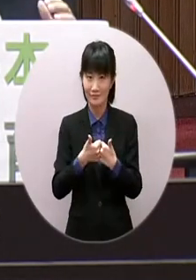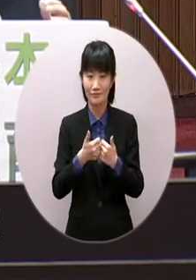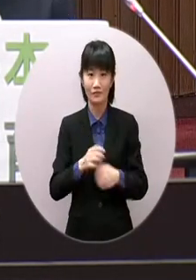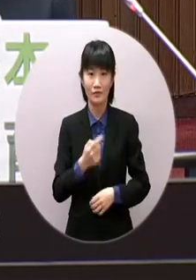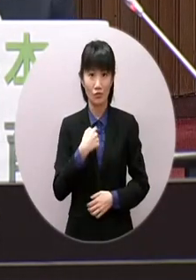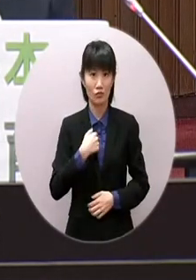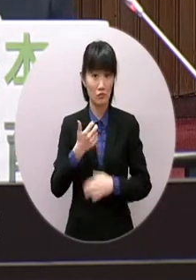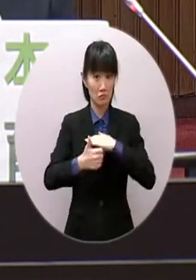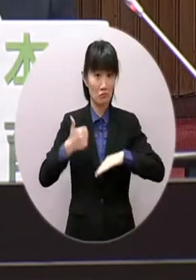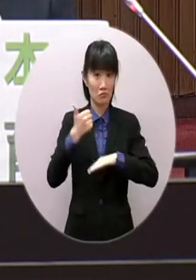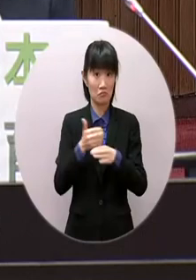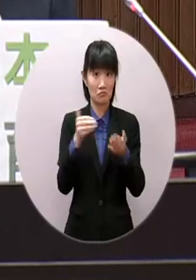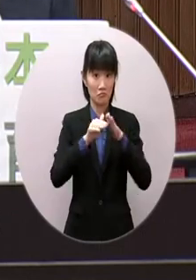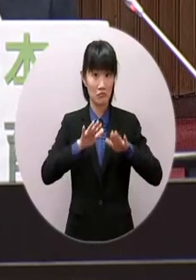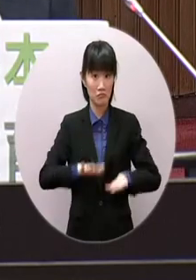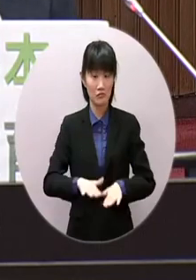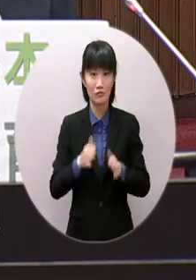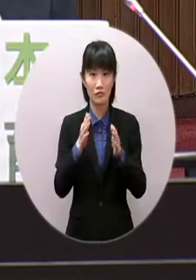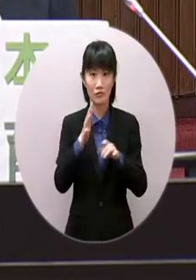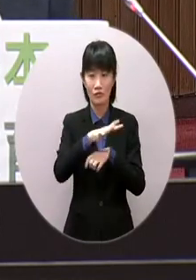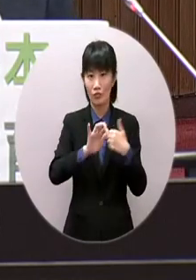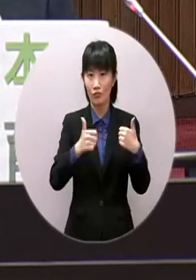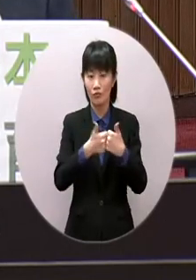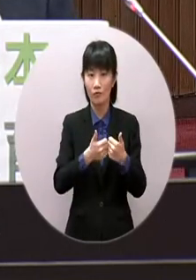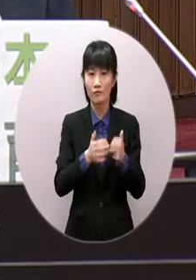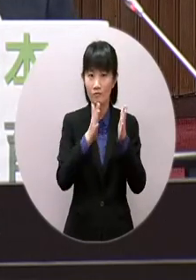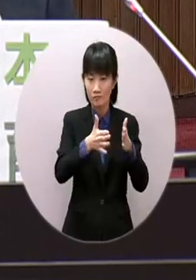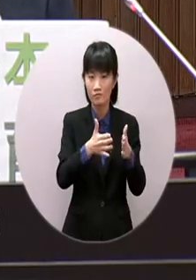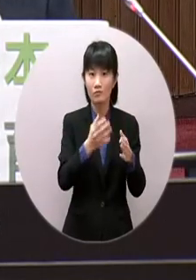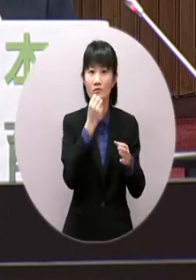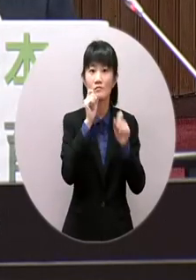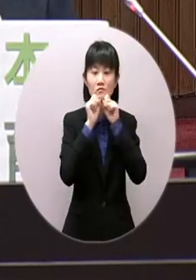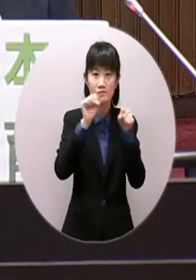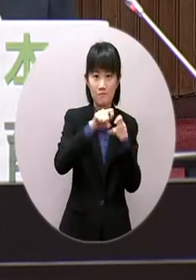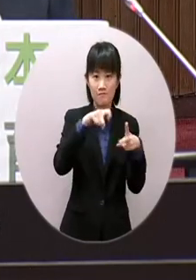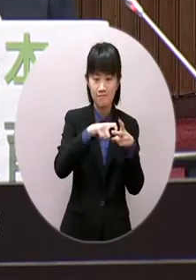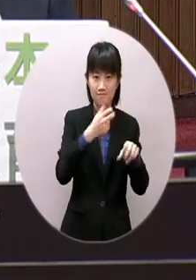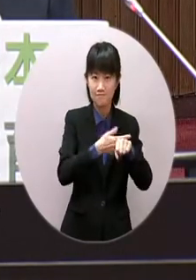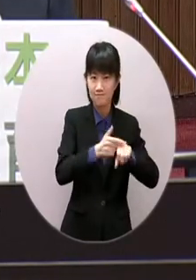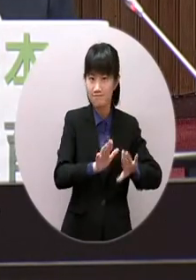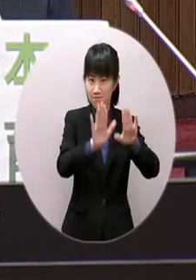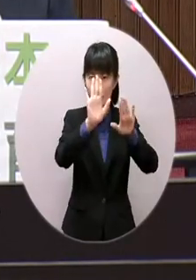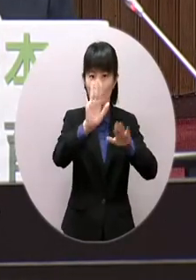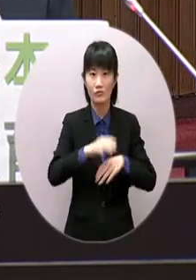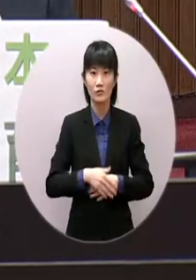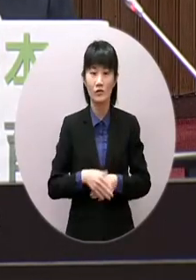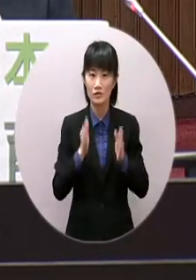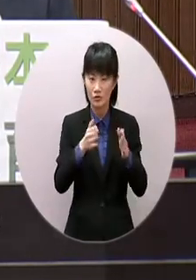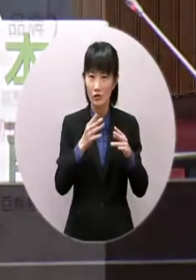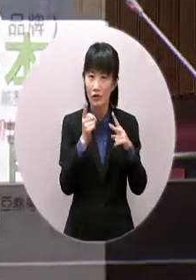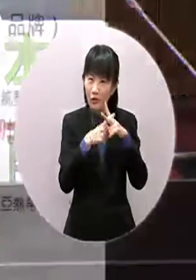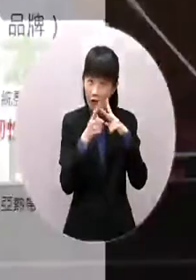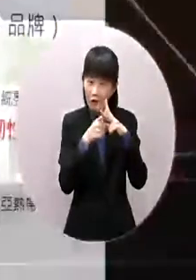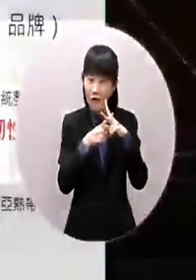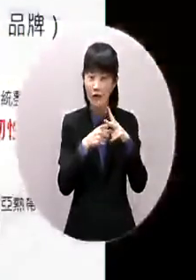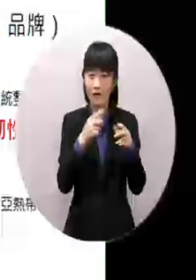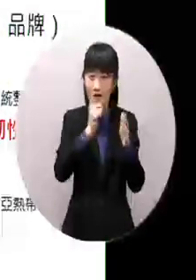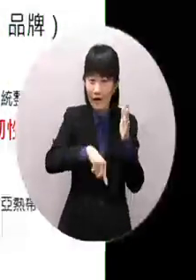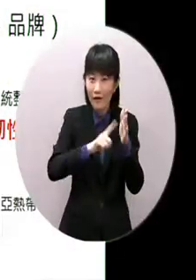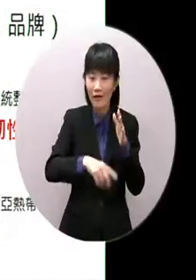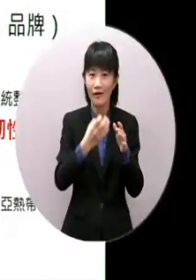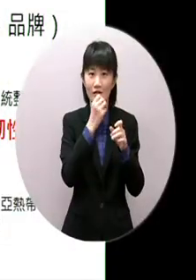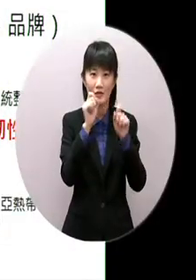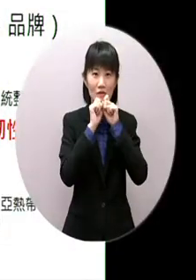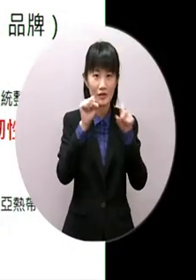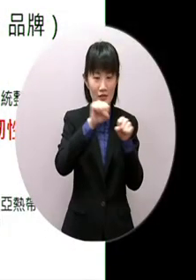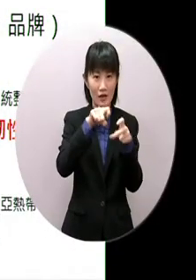从上任到现在持续的要求食品加工，我们总算讨论到 针对小型的农产品加工，我们是不是来